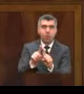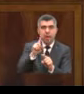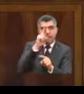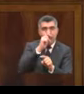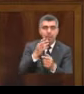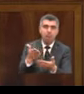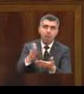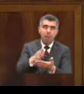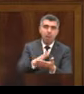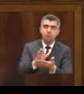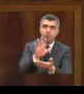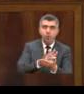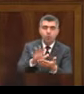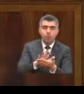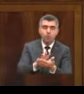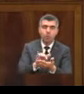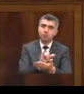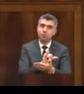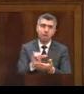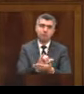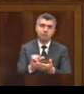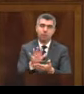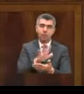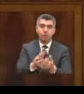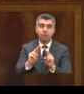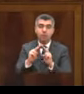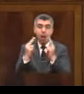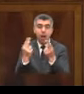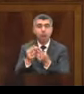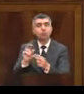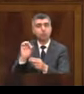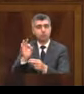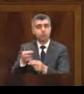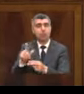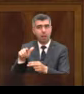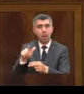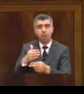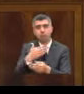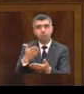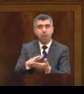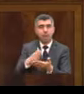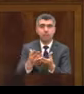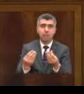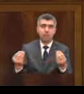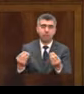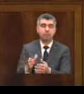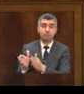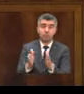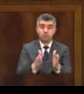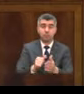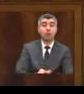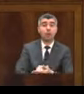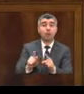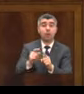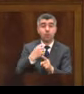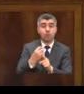الوفيات التي هددت كثيرا من مؤسسات العالم الخاصة بمؤسسات الرعاية الاجتماعية. كذلك هذه المؤسسات استفادت